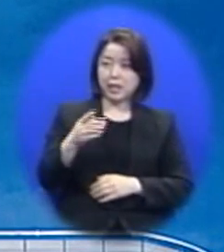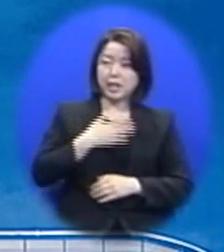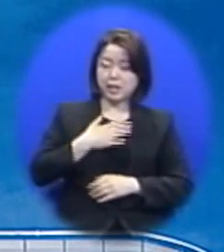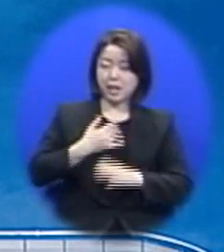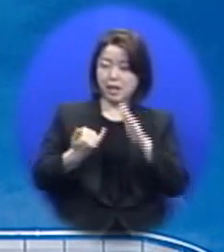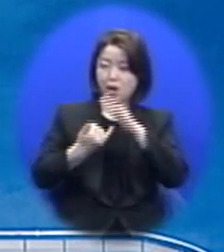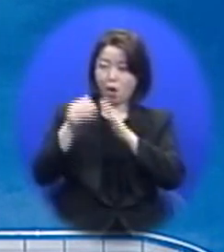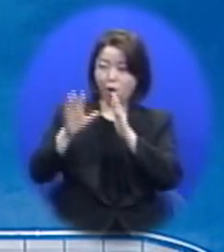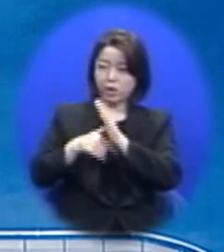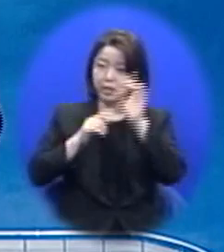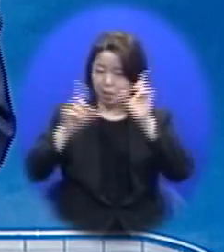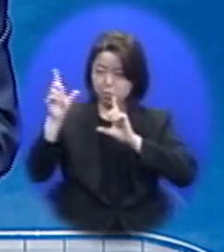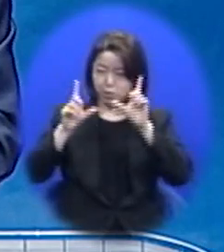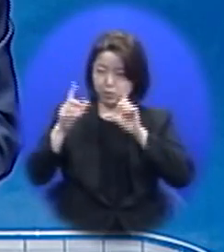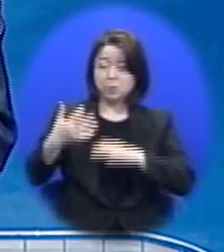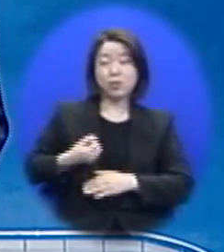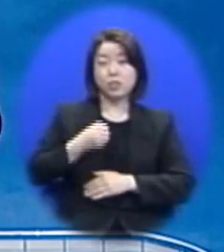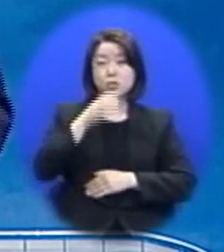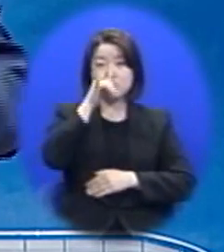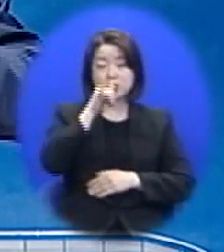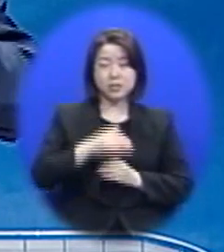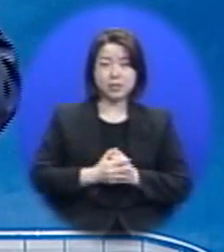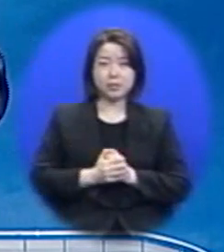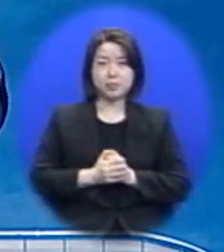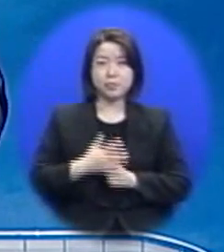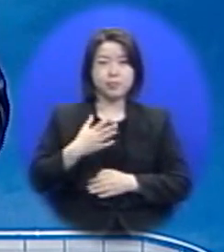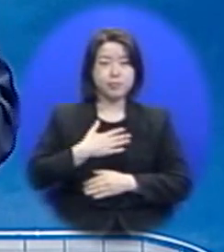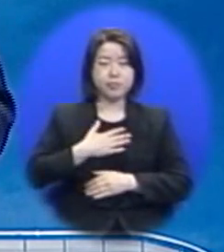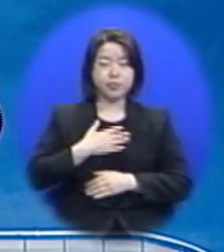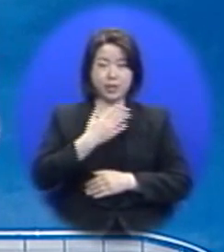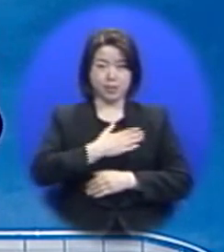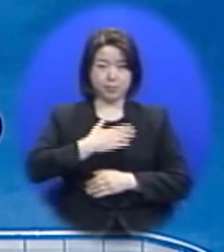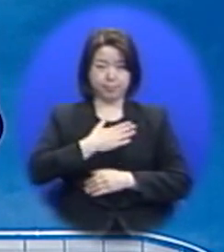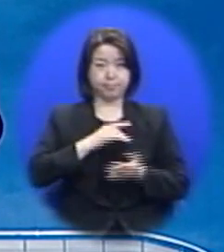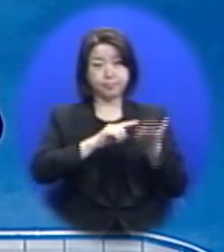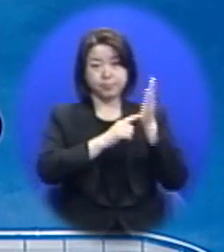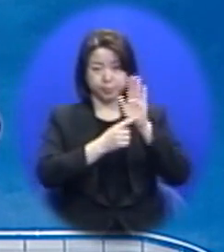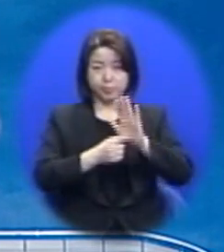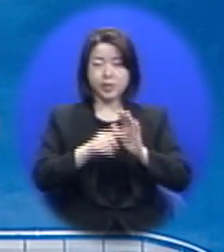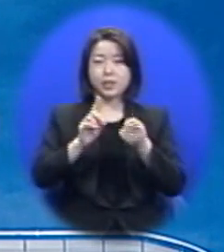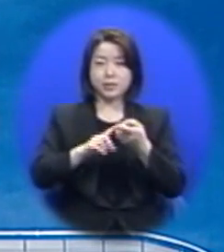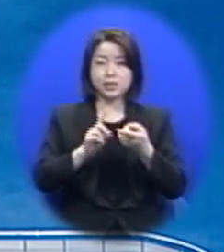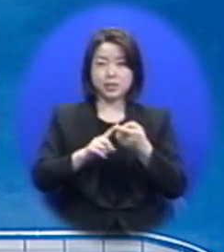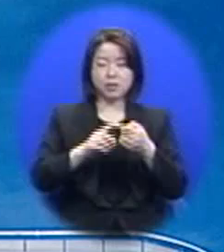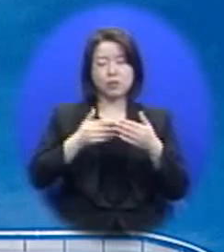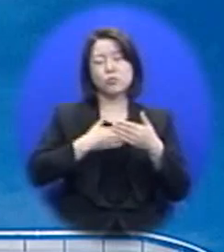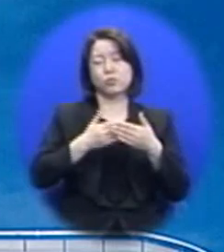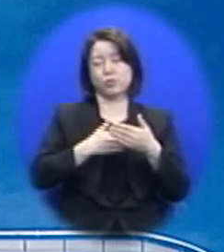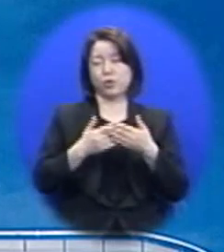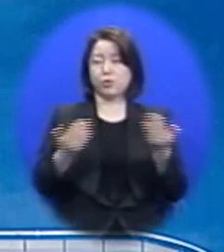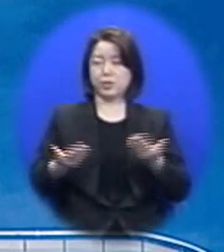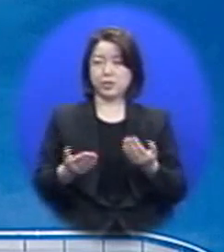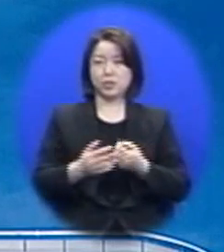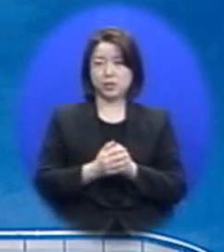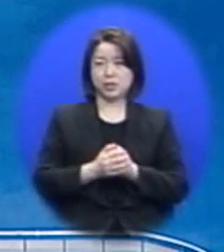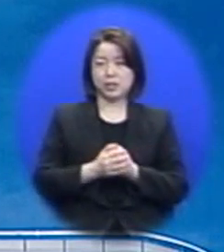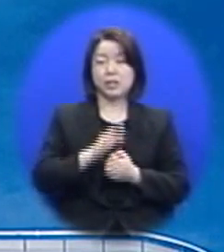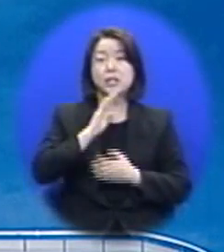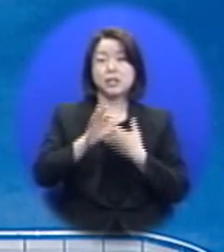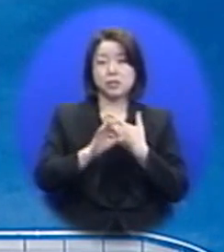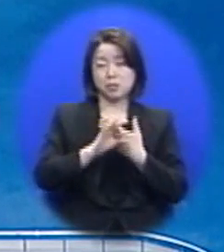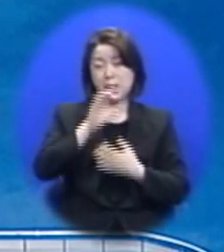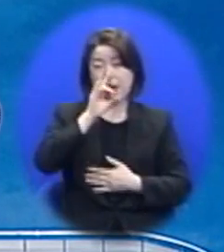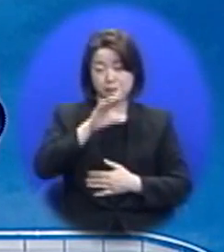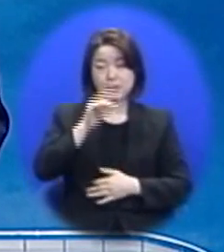내 모습이었지. 저는 감정을 표현하는 것 자체가 두려웠어요. 그러면 안 된다고